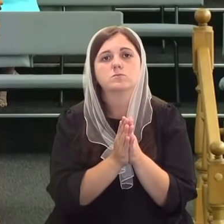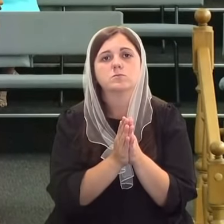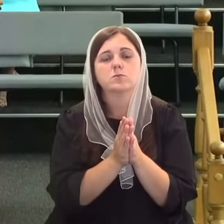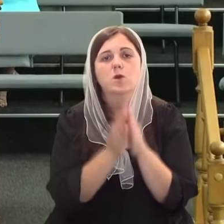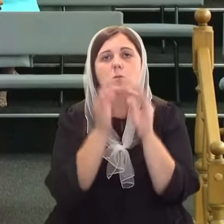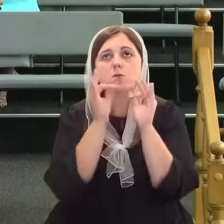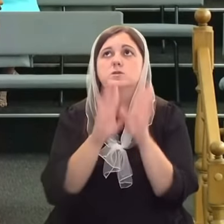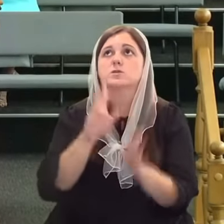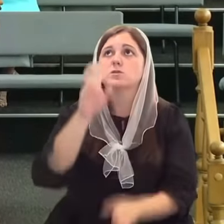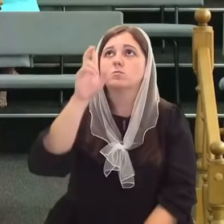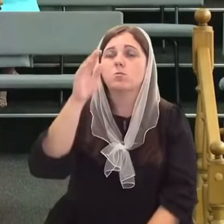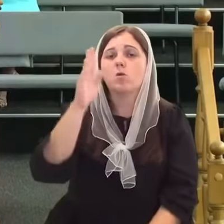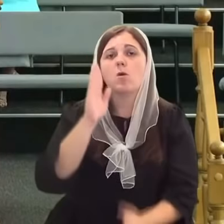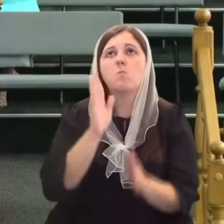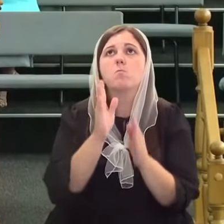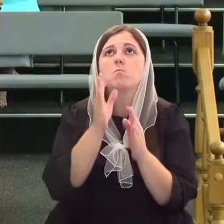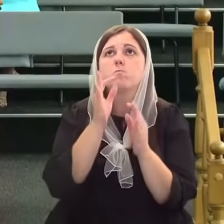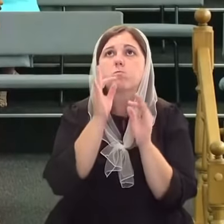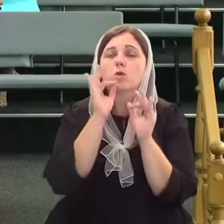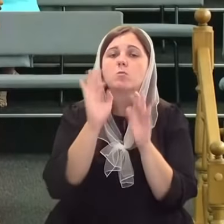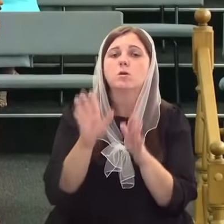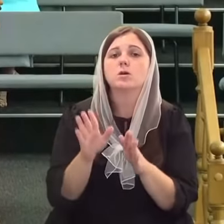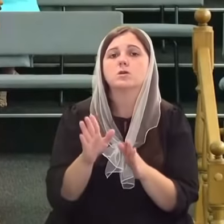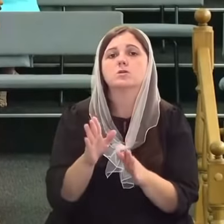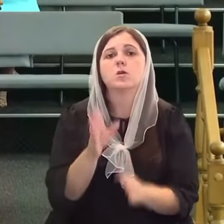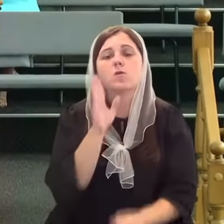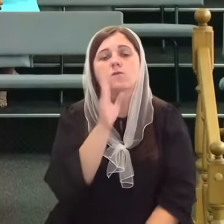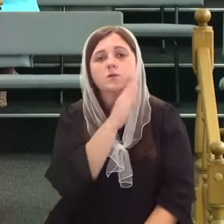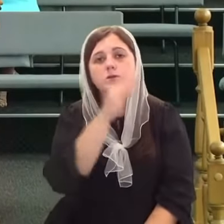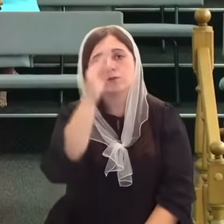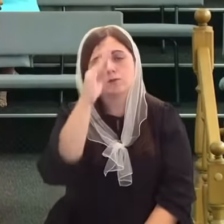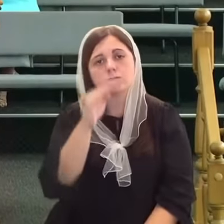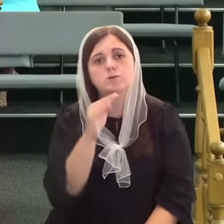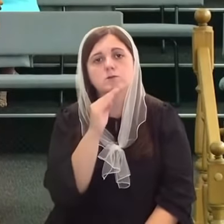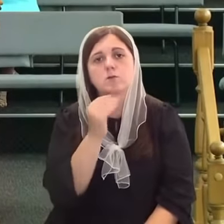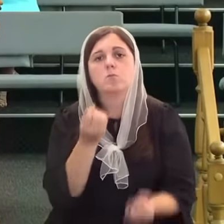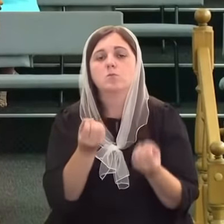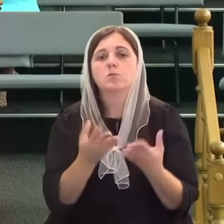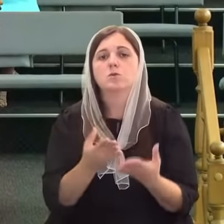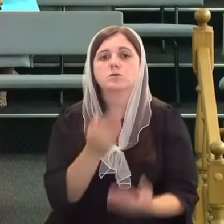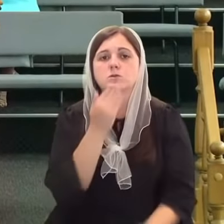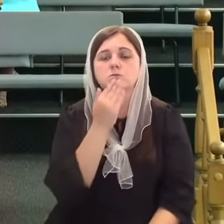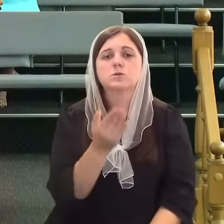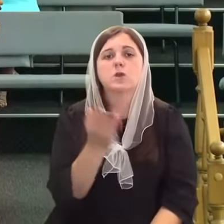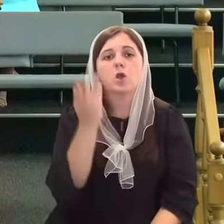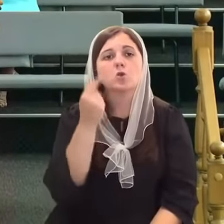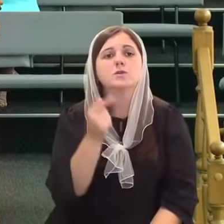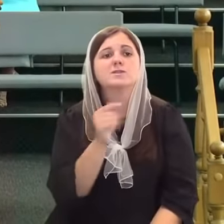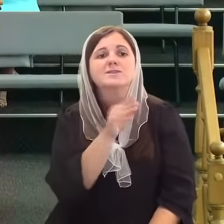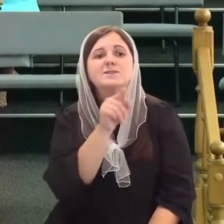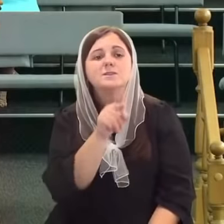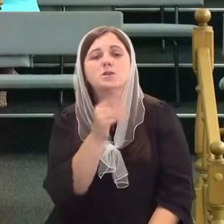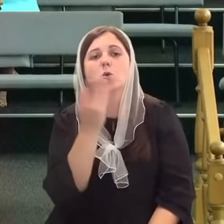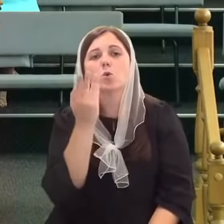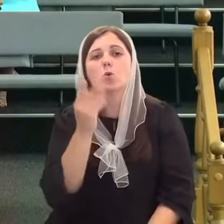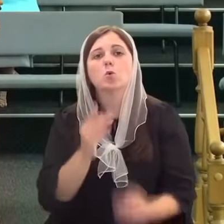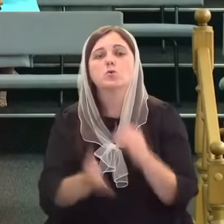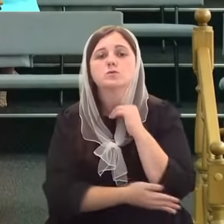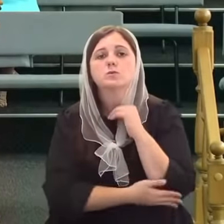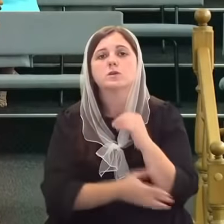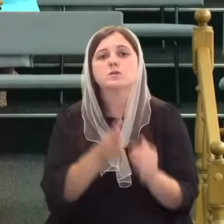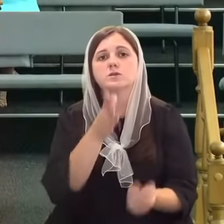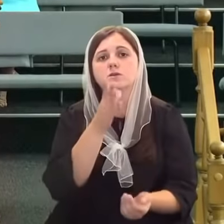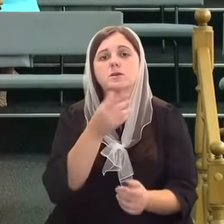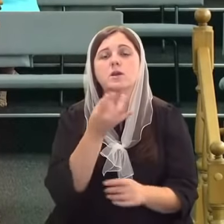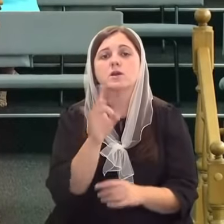попросите у Бога прощения. Попросите прощения у своих родителей. Просто спроси последний раз, когда ты последний раз говорил: «Мама,